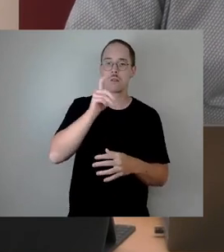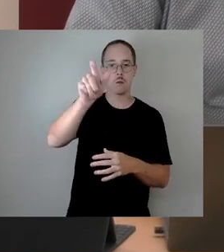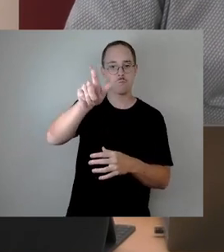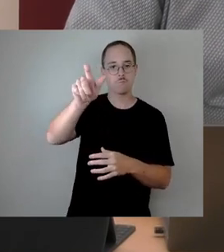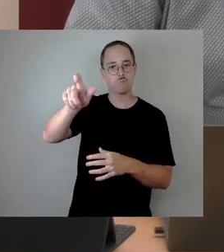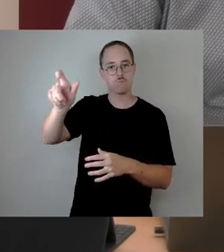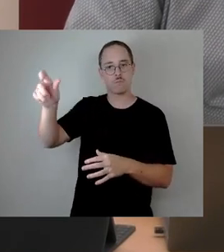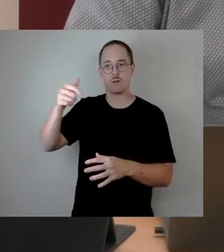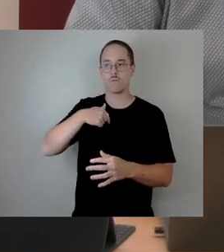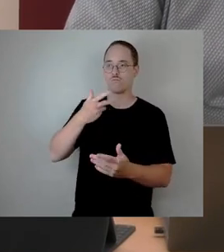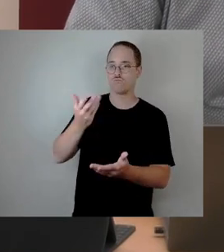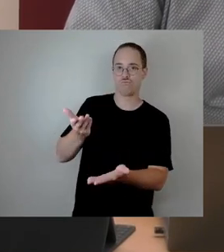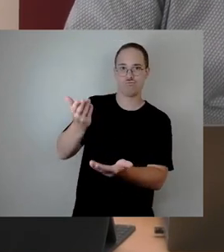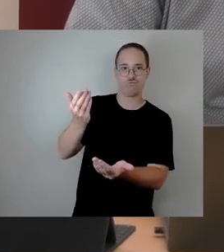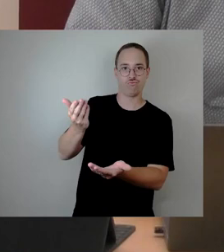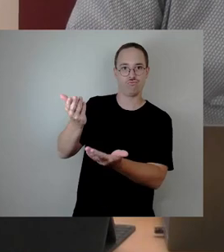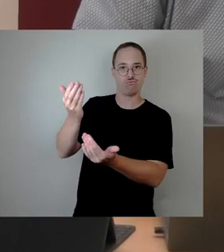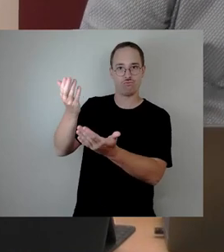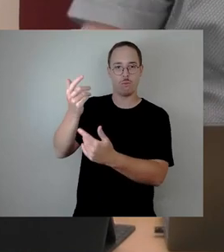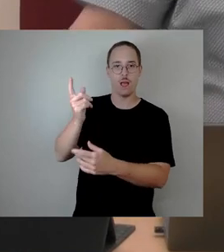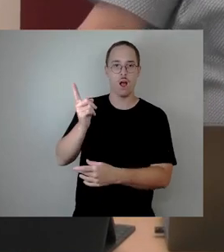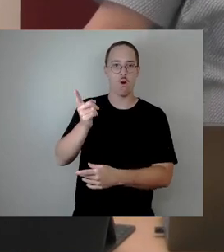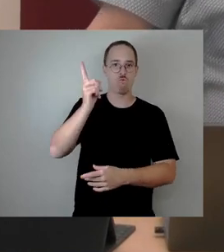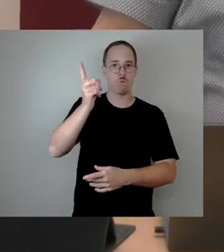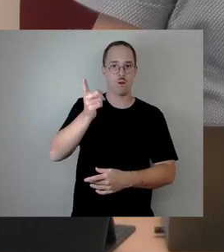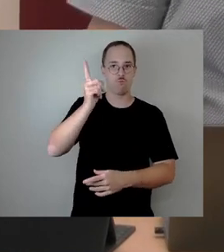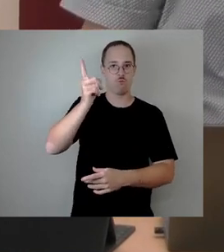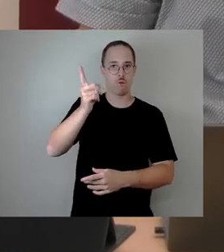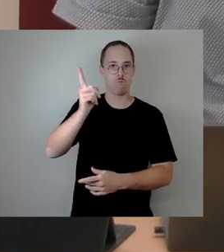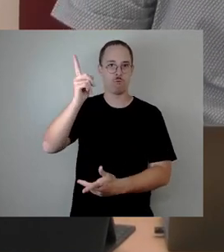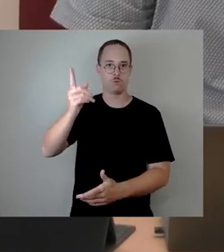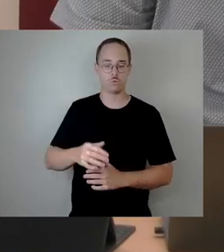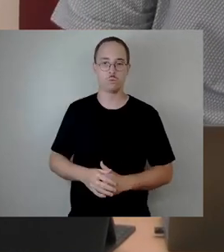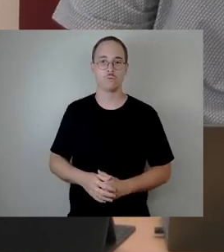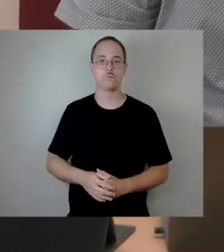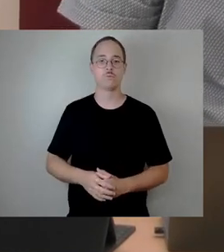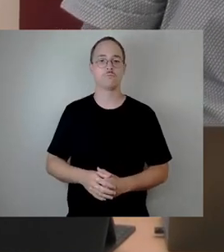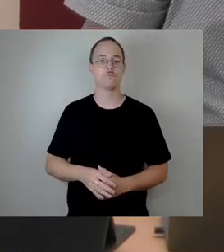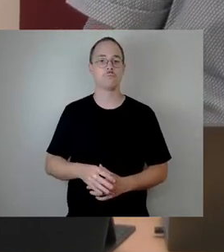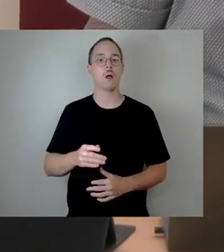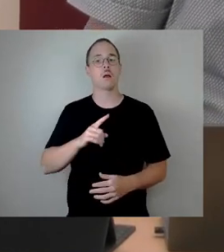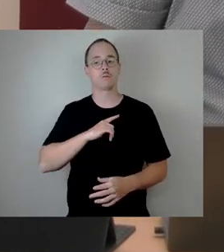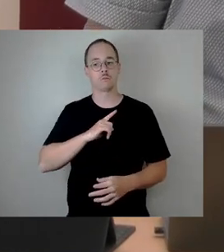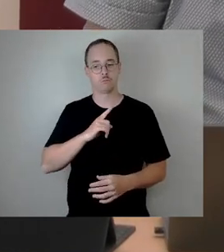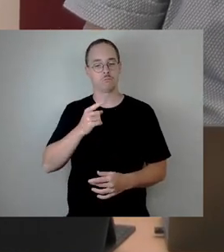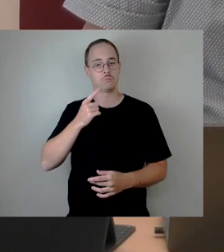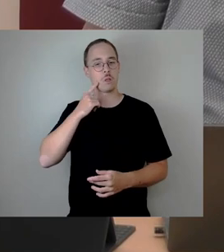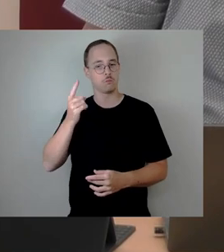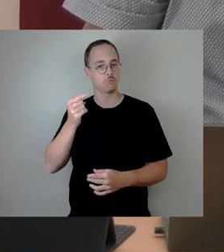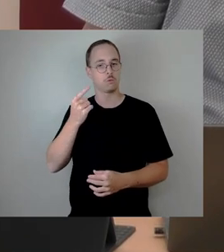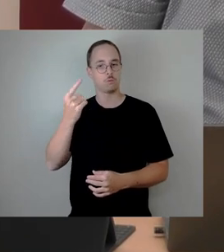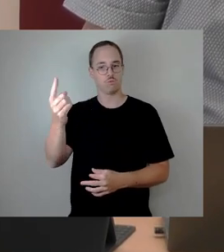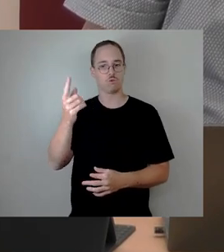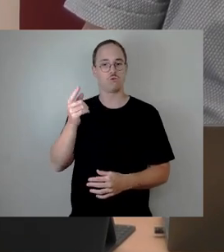Tischgerätes drücken. Wer nach der Fraktionsrunde sprechen möchte, egal ob vom Platz oder vom